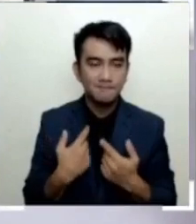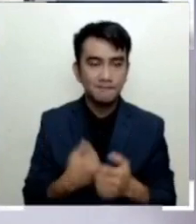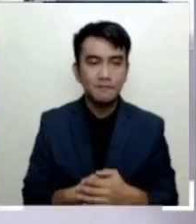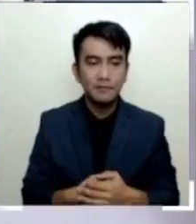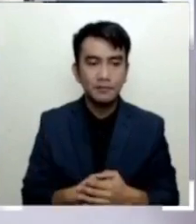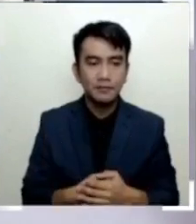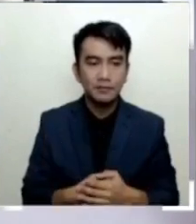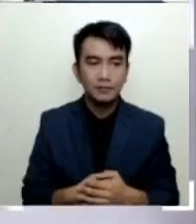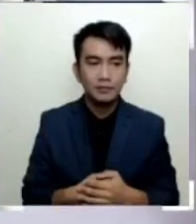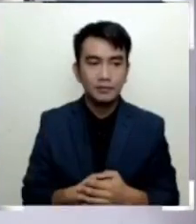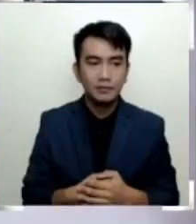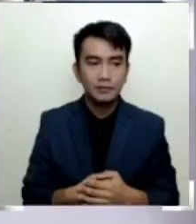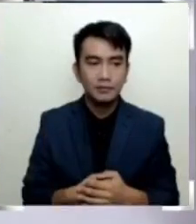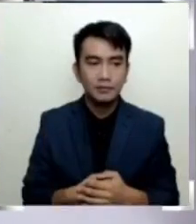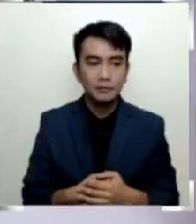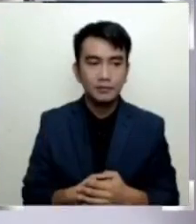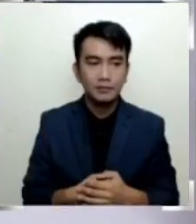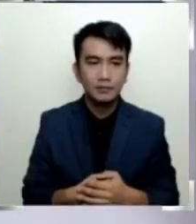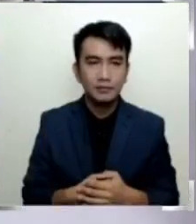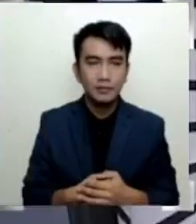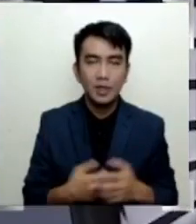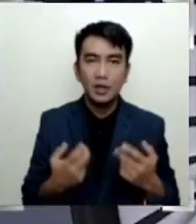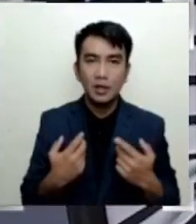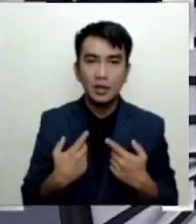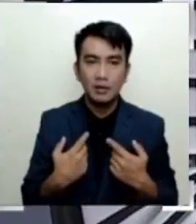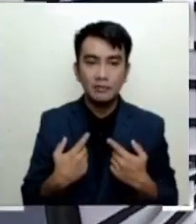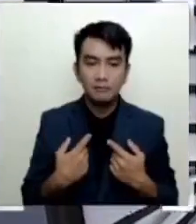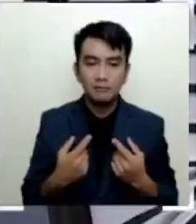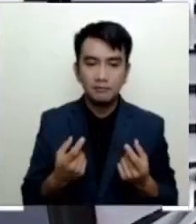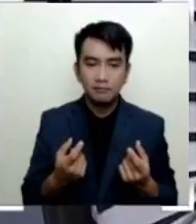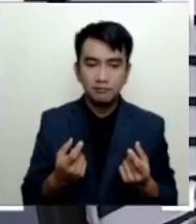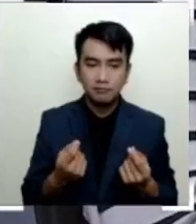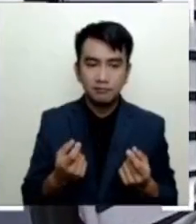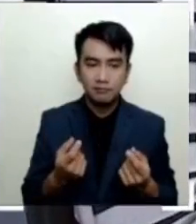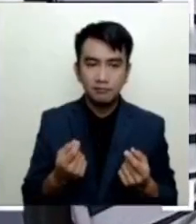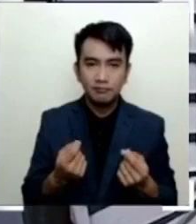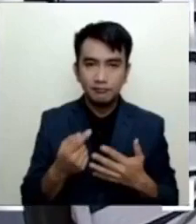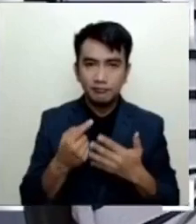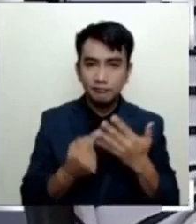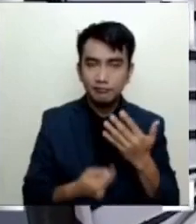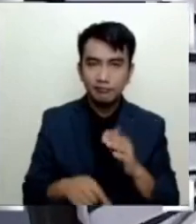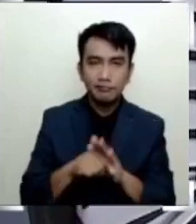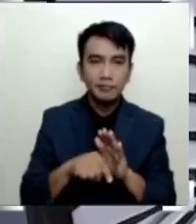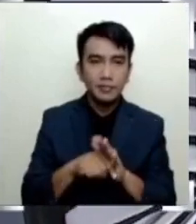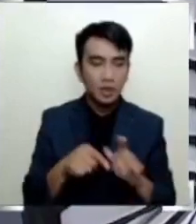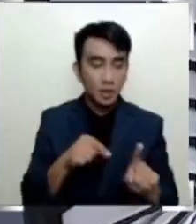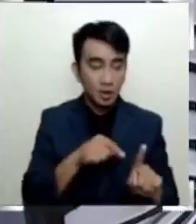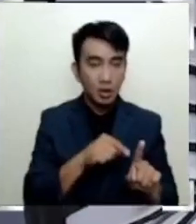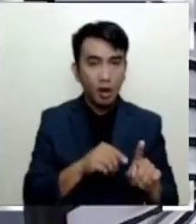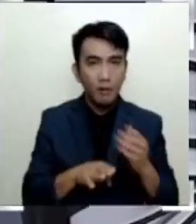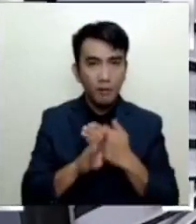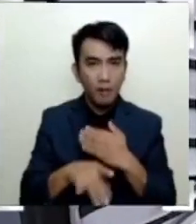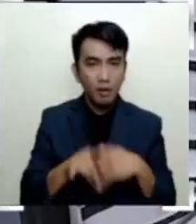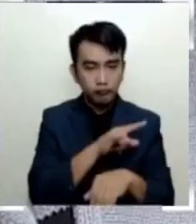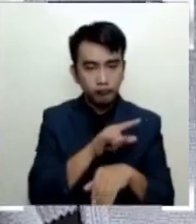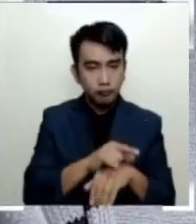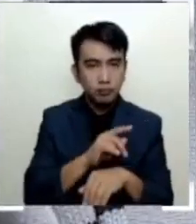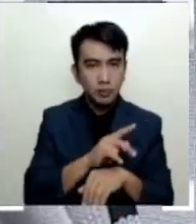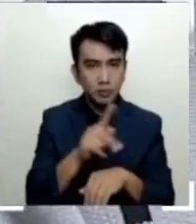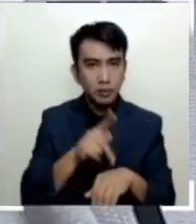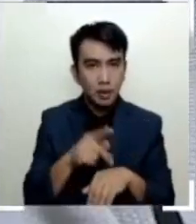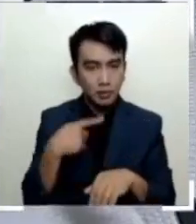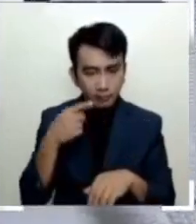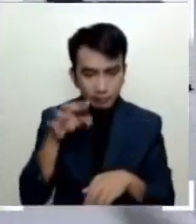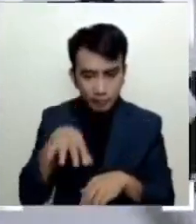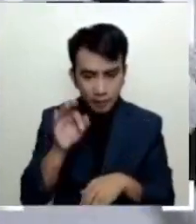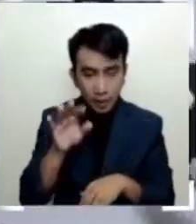mga squats, ganun. Pagbalik sa Pilipinas, nakakita raw siya sa FB ng isang ad para sa